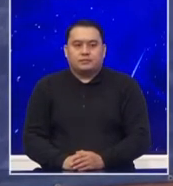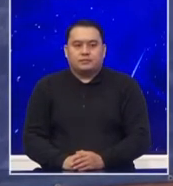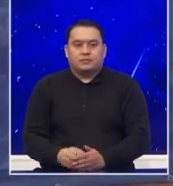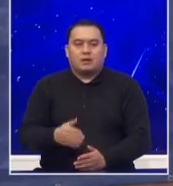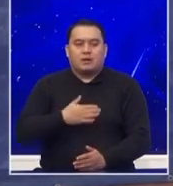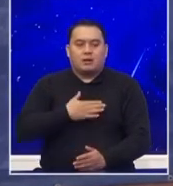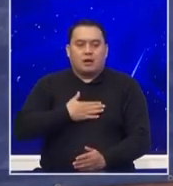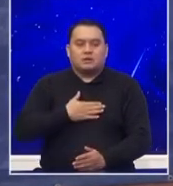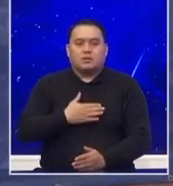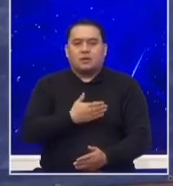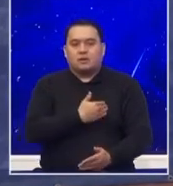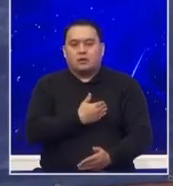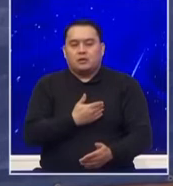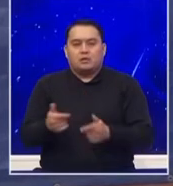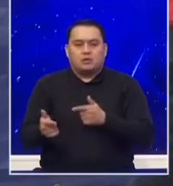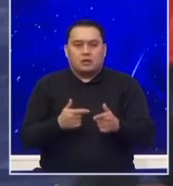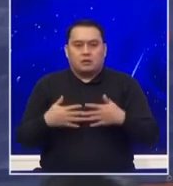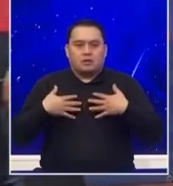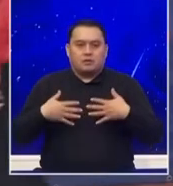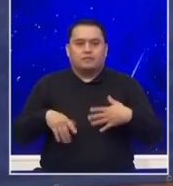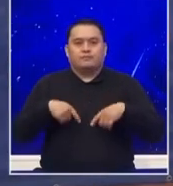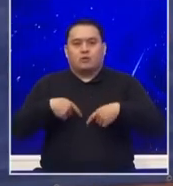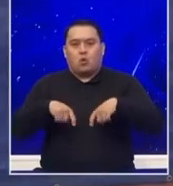техника, физикаға дықал қашып жүгіріп